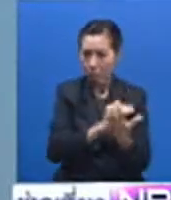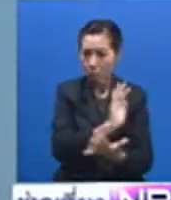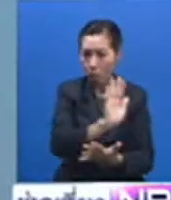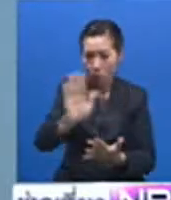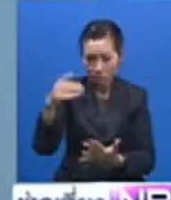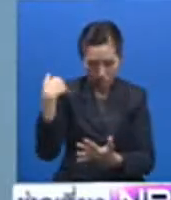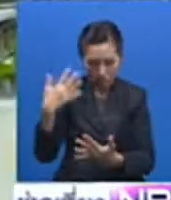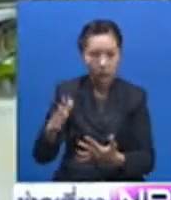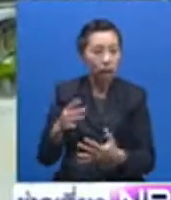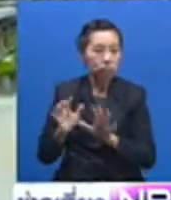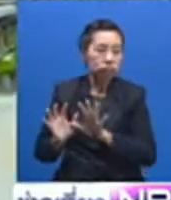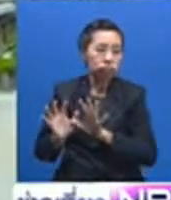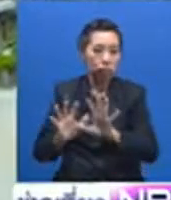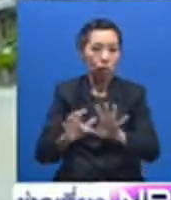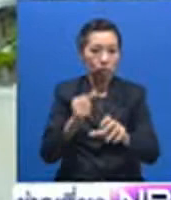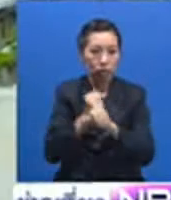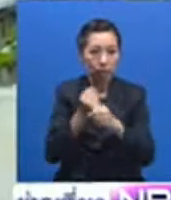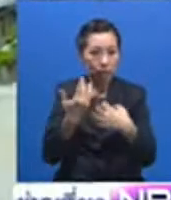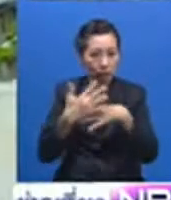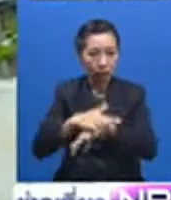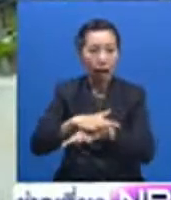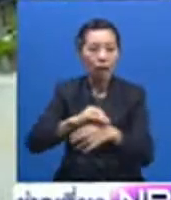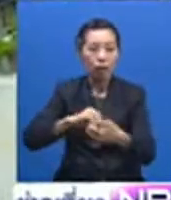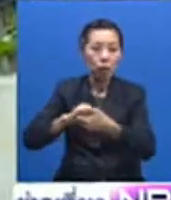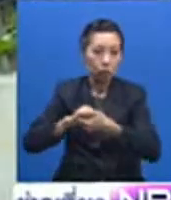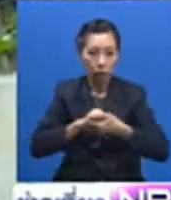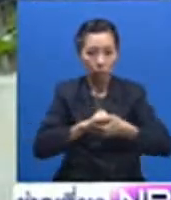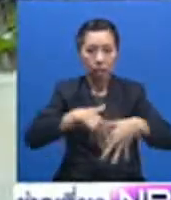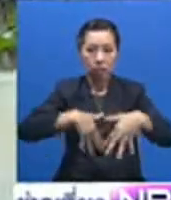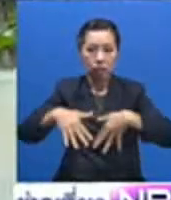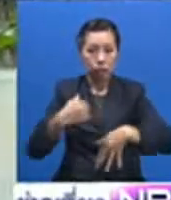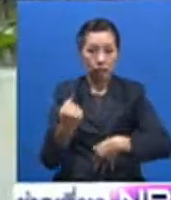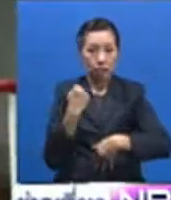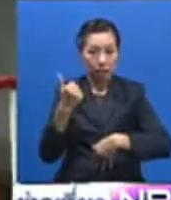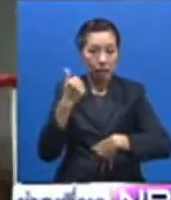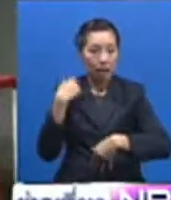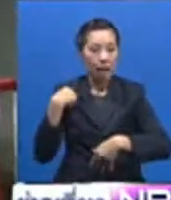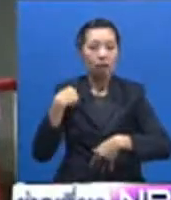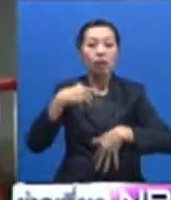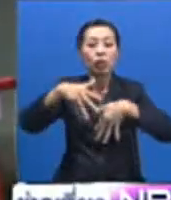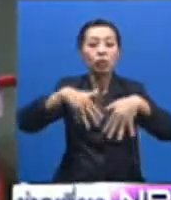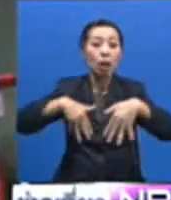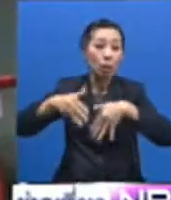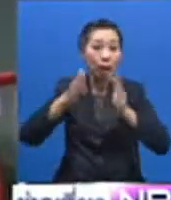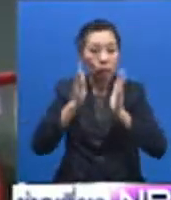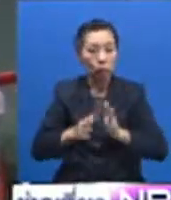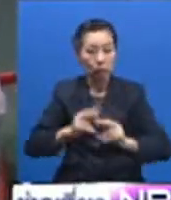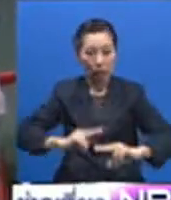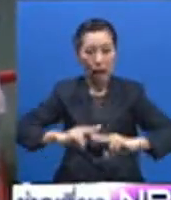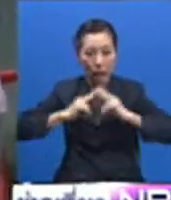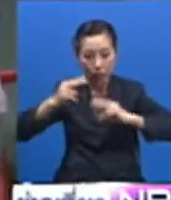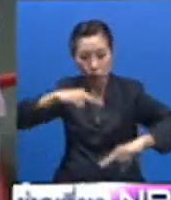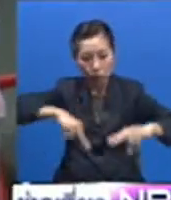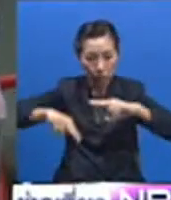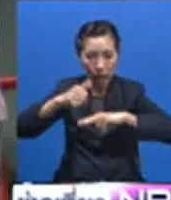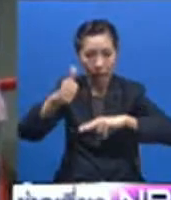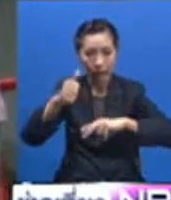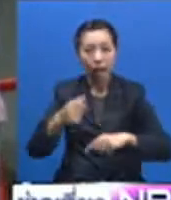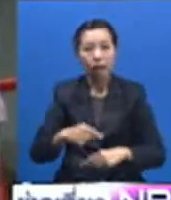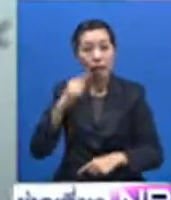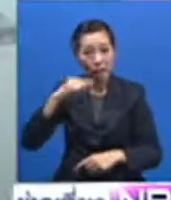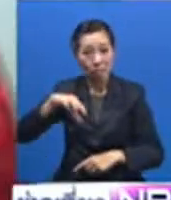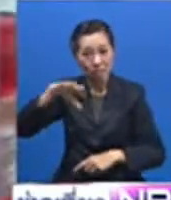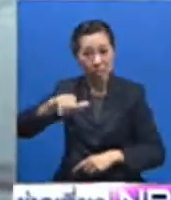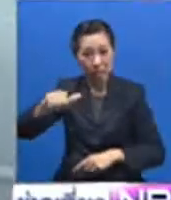กันเพื่อทำให้ชุมชนเป็นอำเภอเข้มแข็งสาวบ้านสามารถดูแลพื้นที่ของตัวเองได้ขณะที่เขตเมืองยะลาตำรวจ